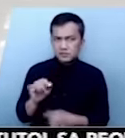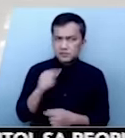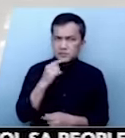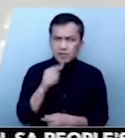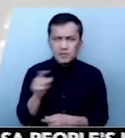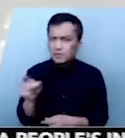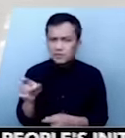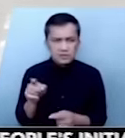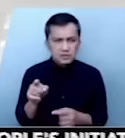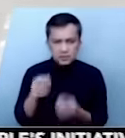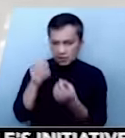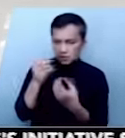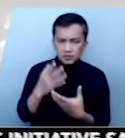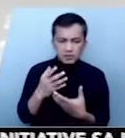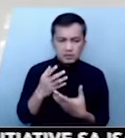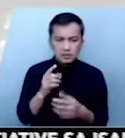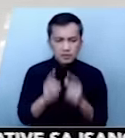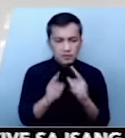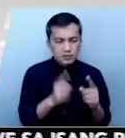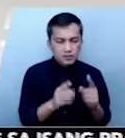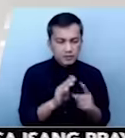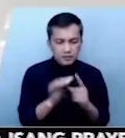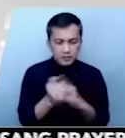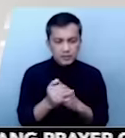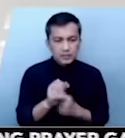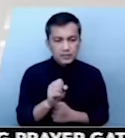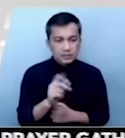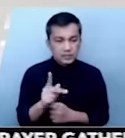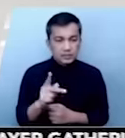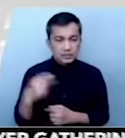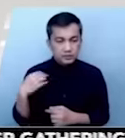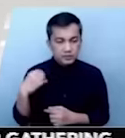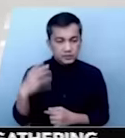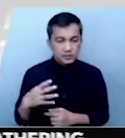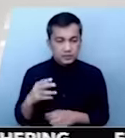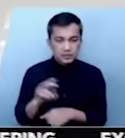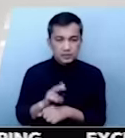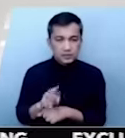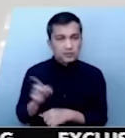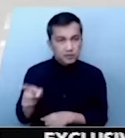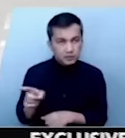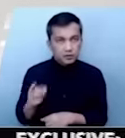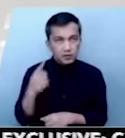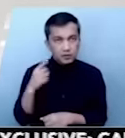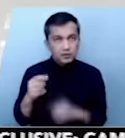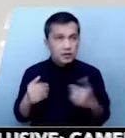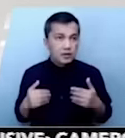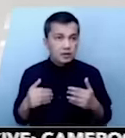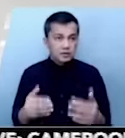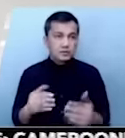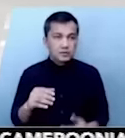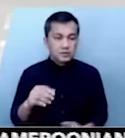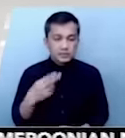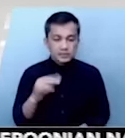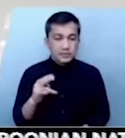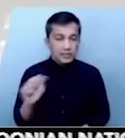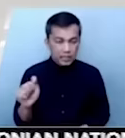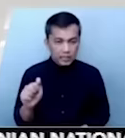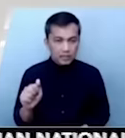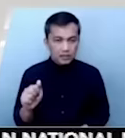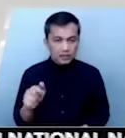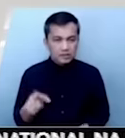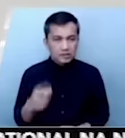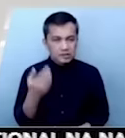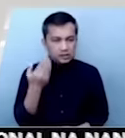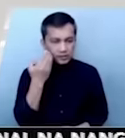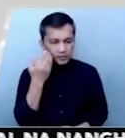sinabi raw sa kanya ng mga nakausap niyang barangay at SK officials, gagamitin nila ito para itulak ang charter change at palabasing pabor sa